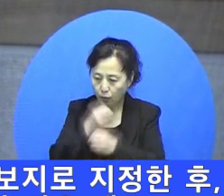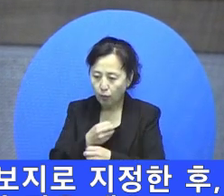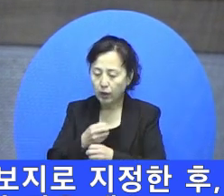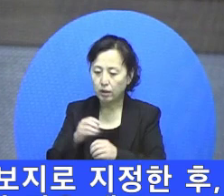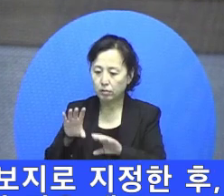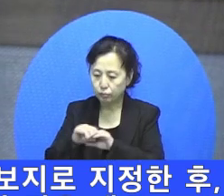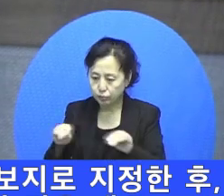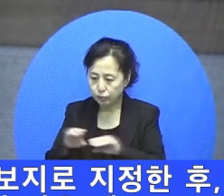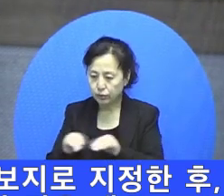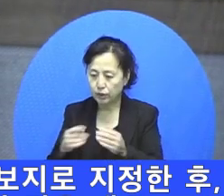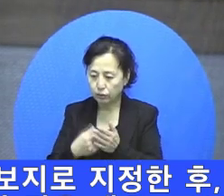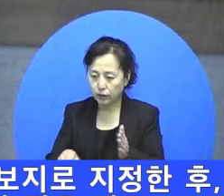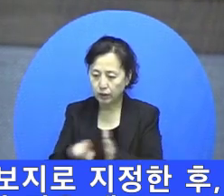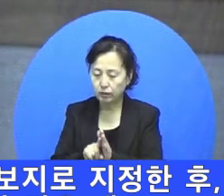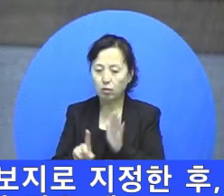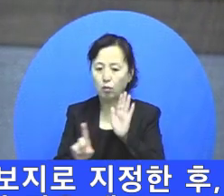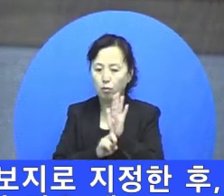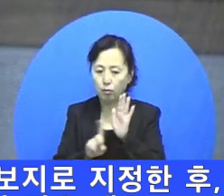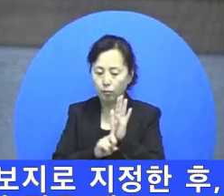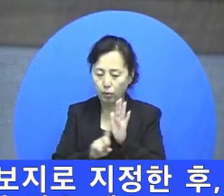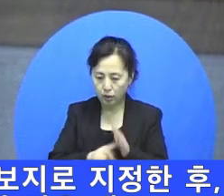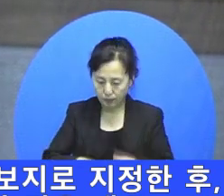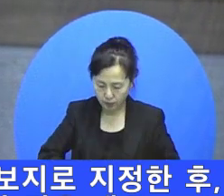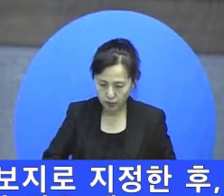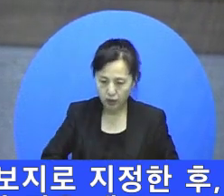하지만 저렇게